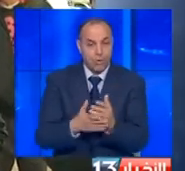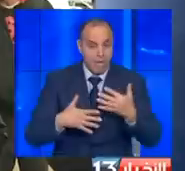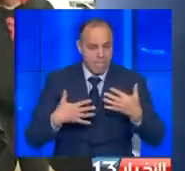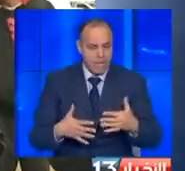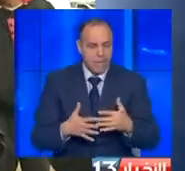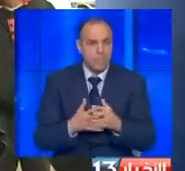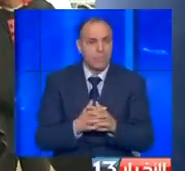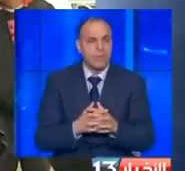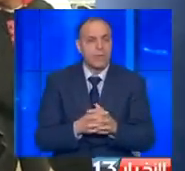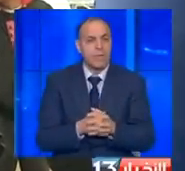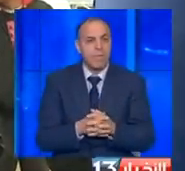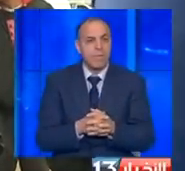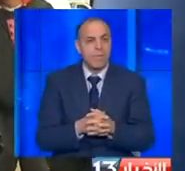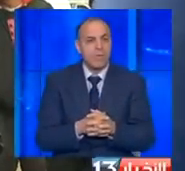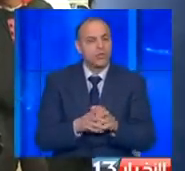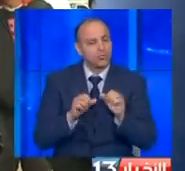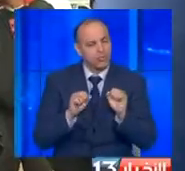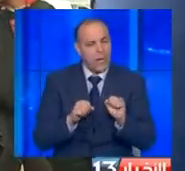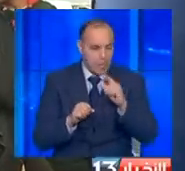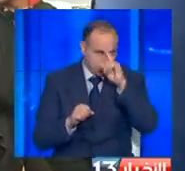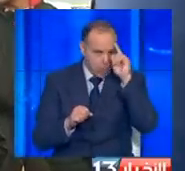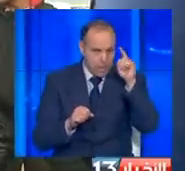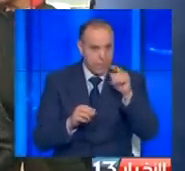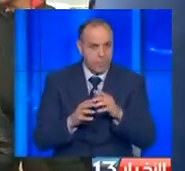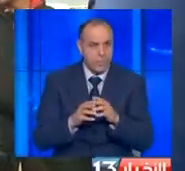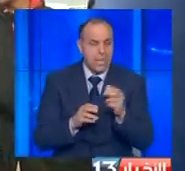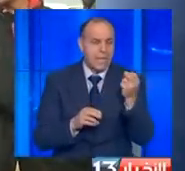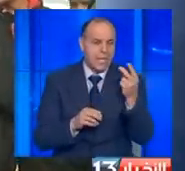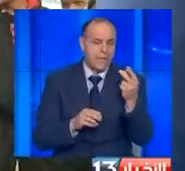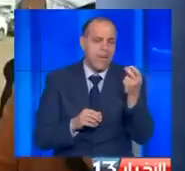باكمله ان شاء الله